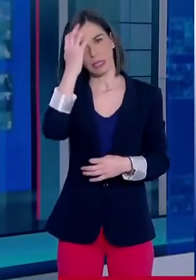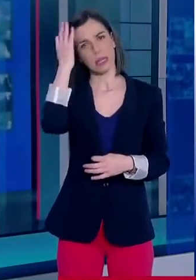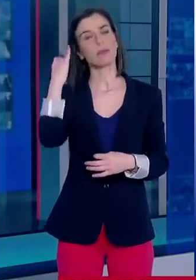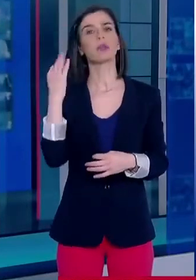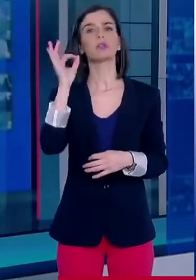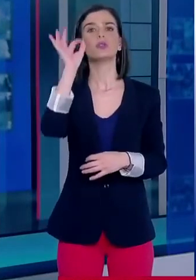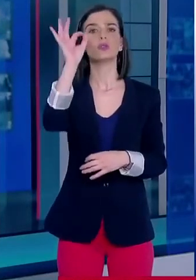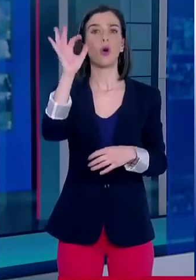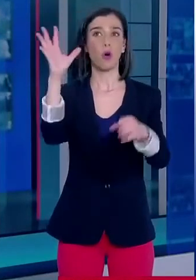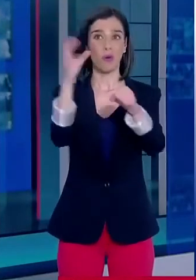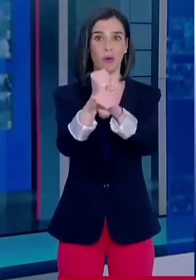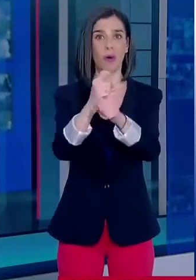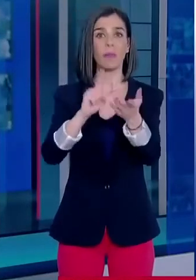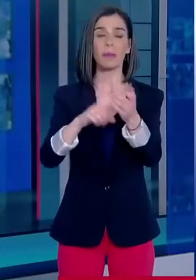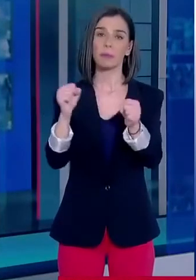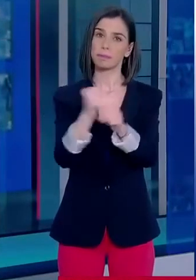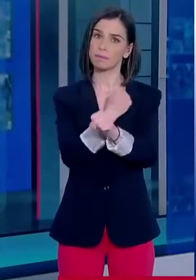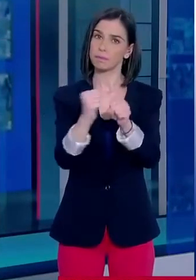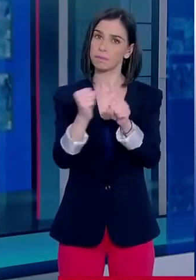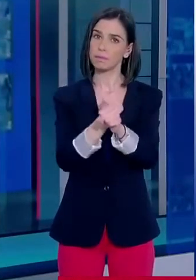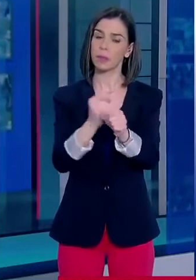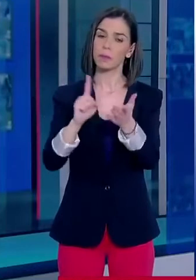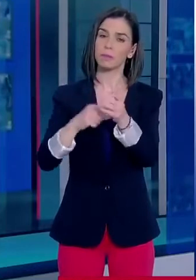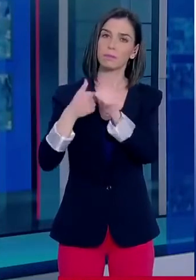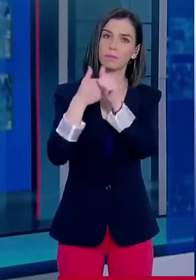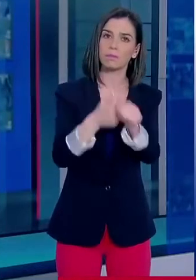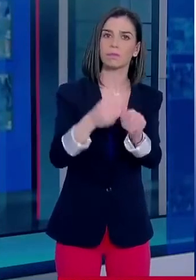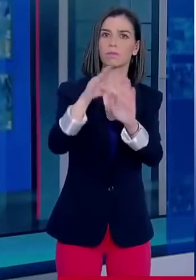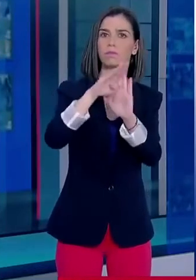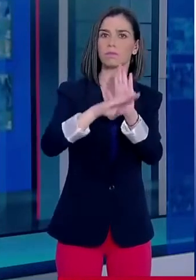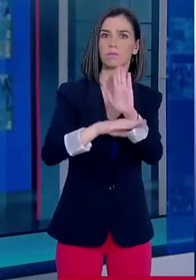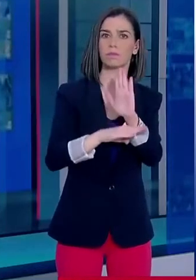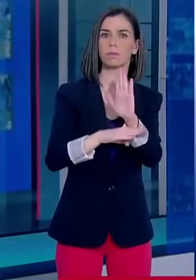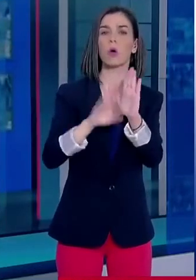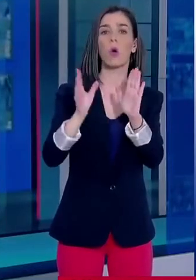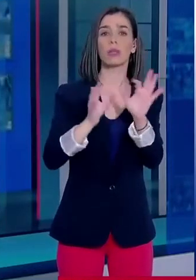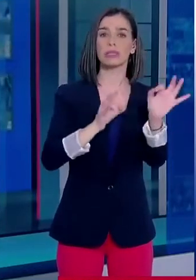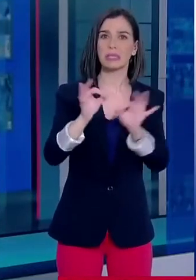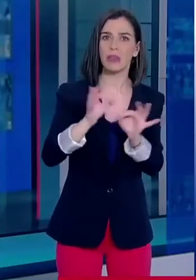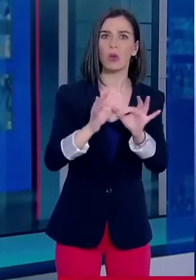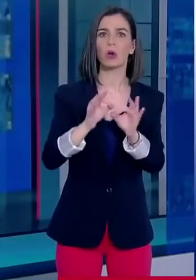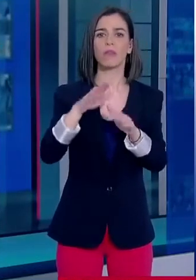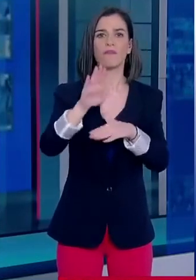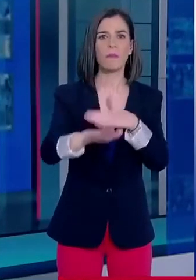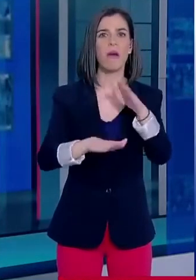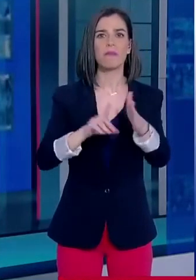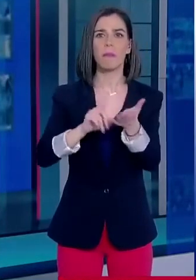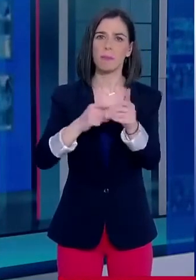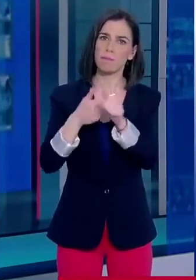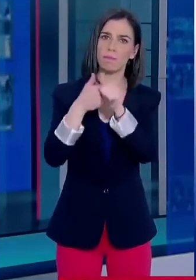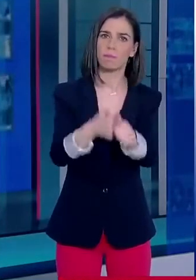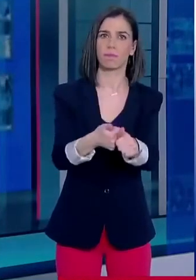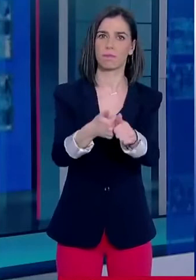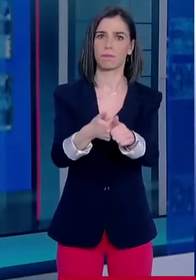πετύχουμε το στόχο μας πρέπει να δείξουμε επιμονή και πειθαρχία σε όλες τις φάσεις του σχεδίου μας, σε κάθε σχέδιο, σε κάθε στάδιο αυτής της